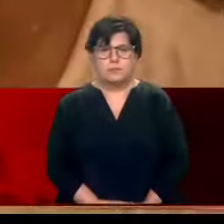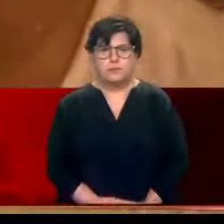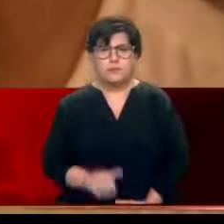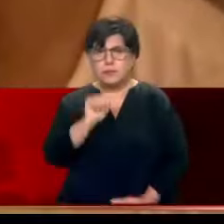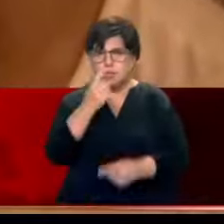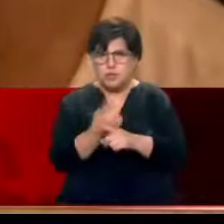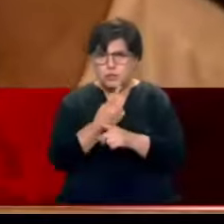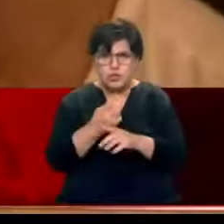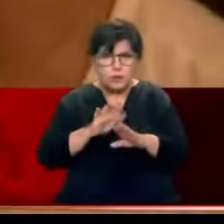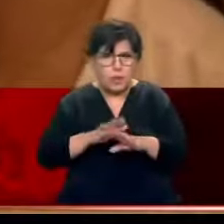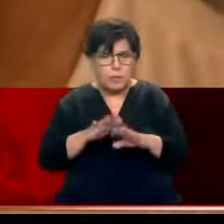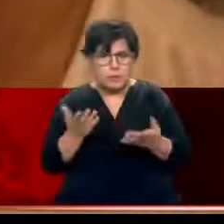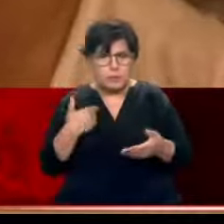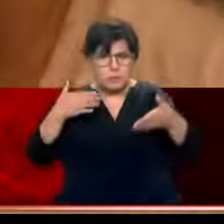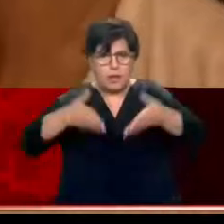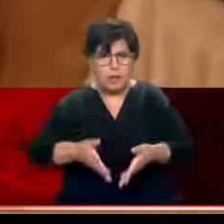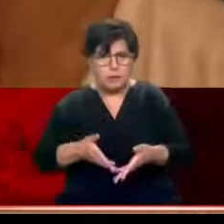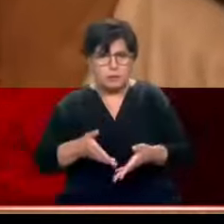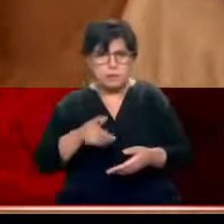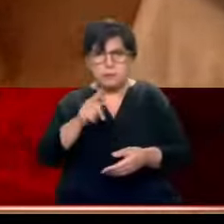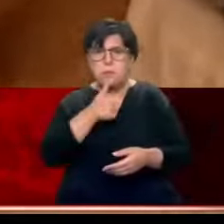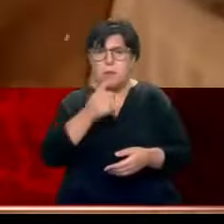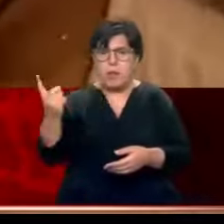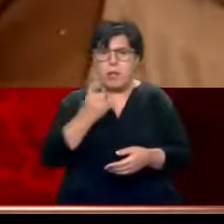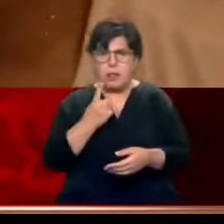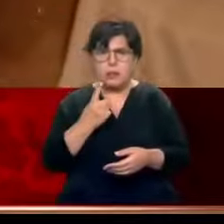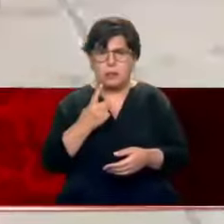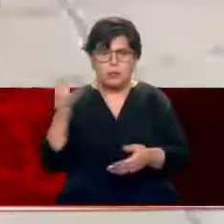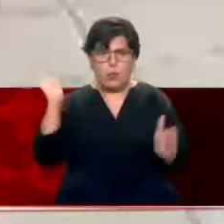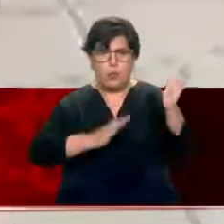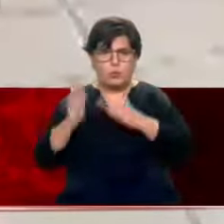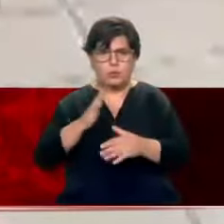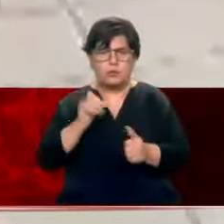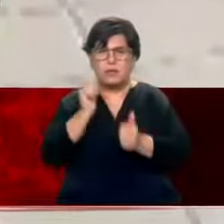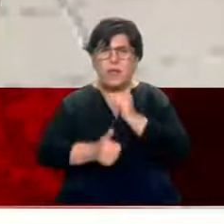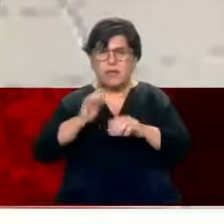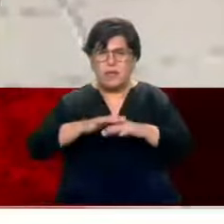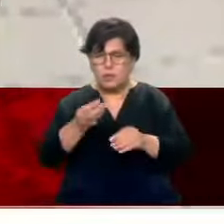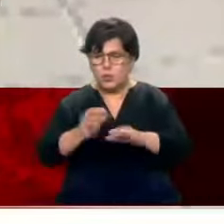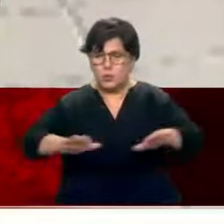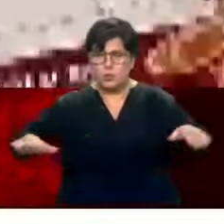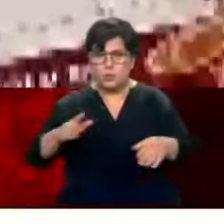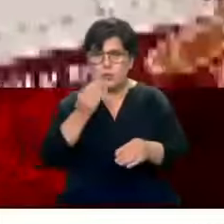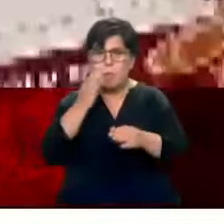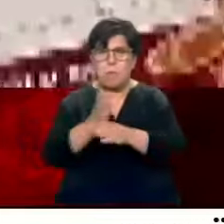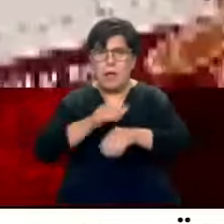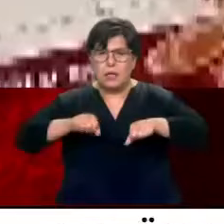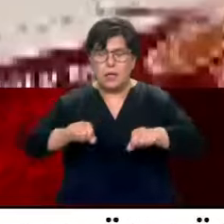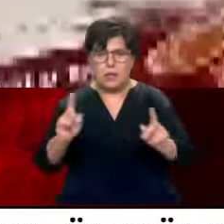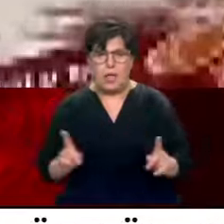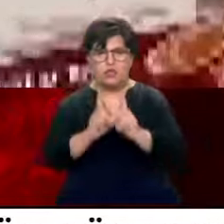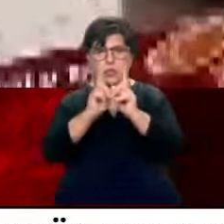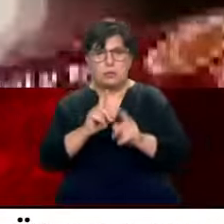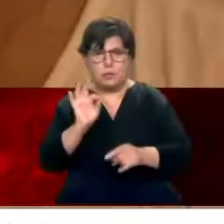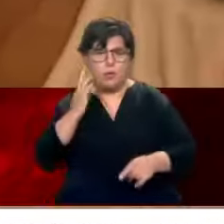Hiçbir şey yapmadım geldik dediğin anne bir baba geldik dövdü. Kavga ettiği çocuğun babasıyla markette karşılaştı.